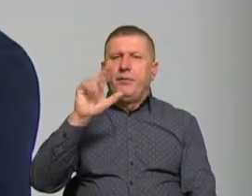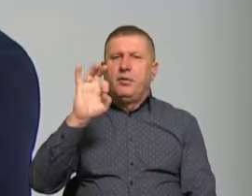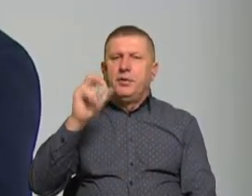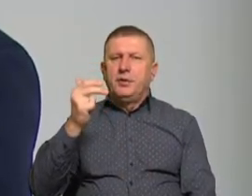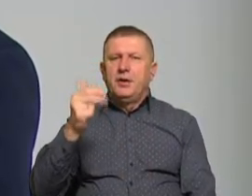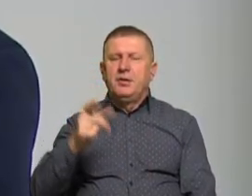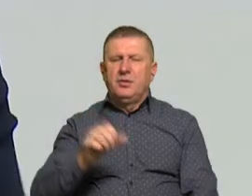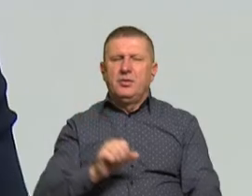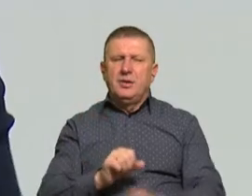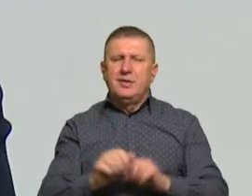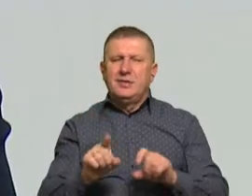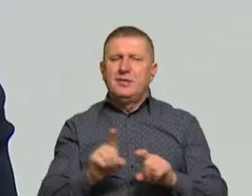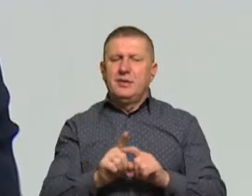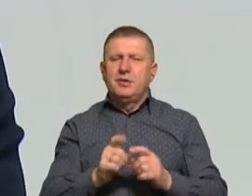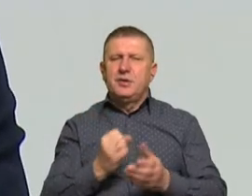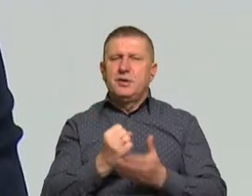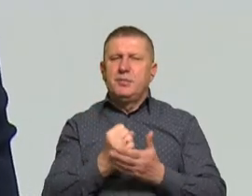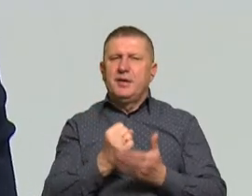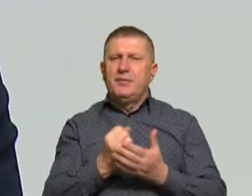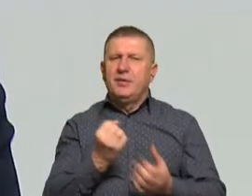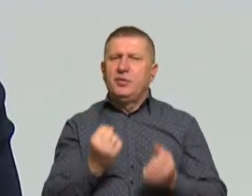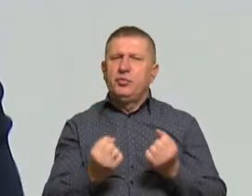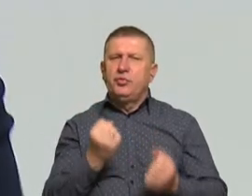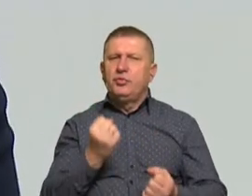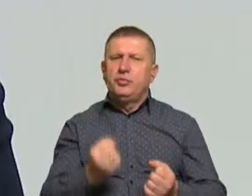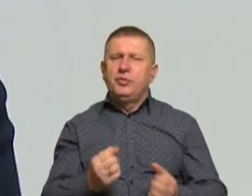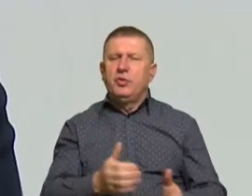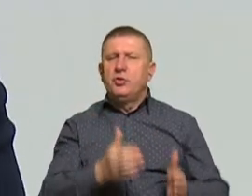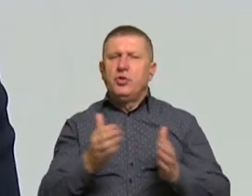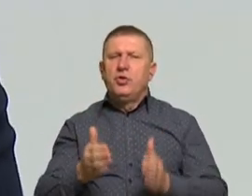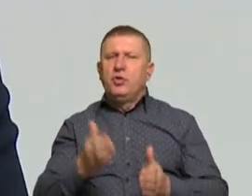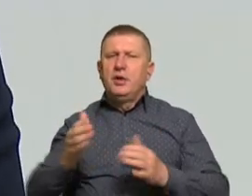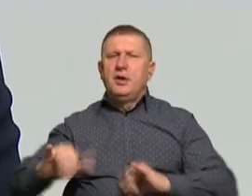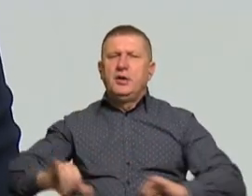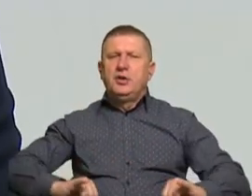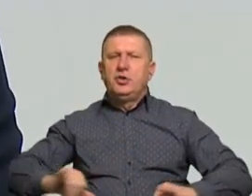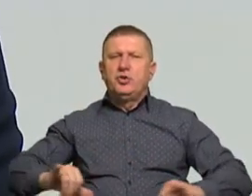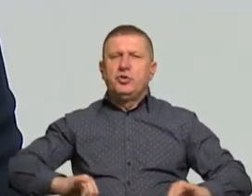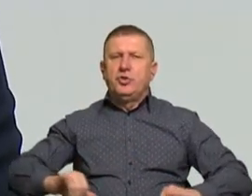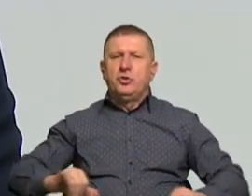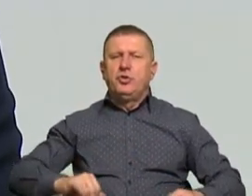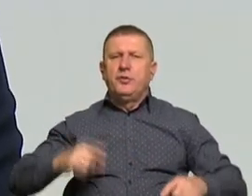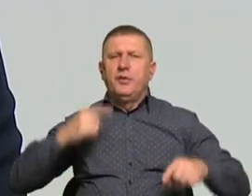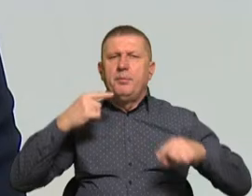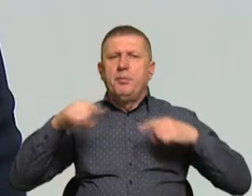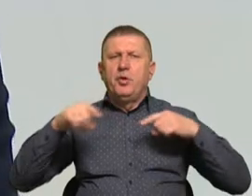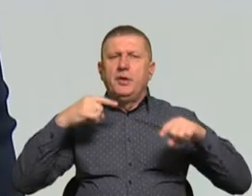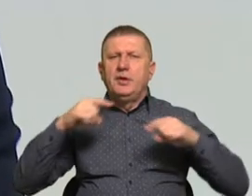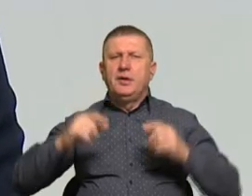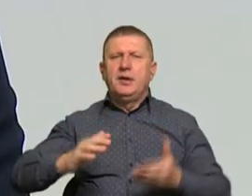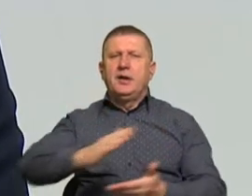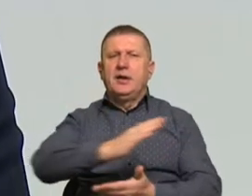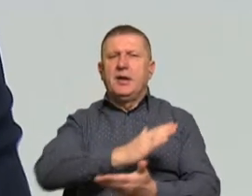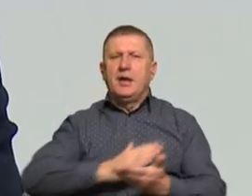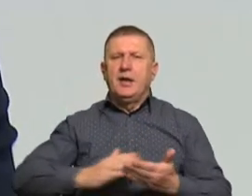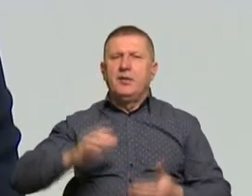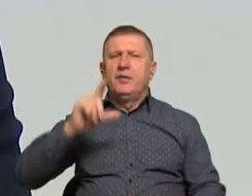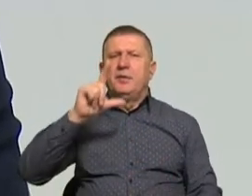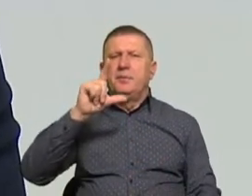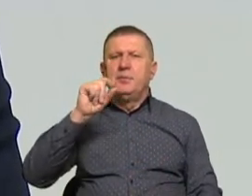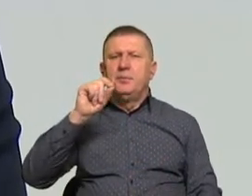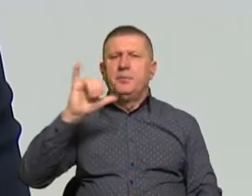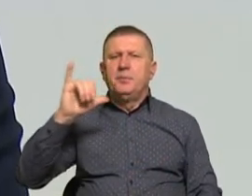tyle skomplikowana, że to jest po prostu naleciałość kolejnych rządów. Tak? To bardziej zależy od polityki krajowej. Tak? Mieliśmy ekipę PiSu,